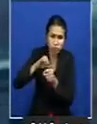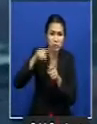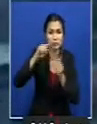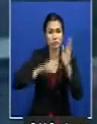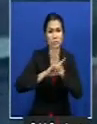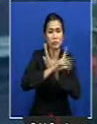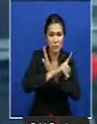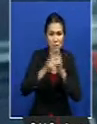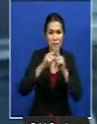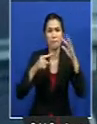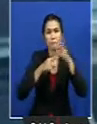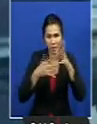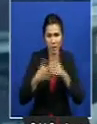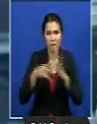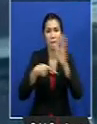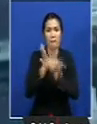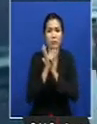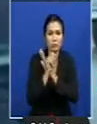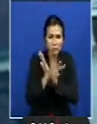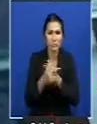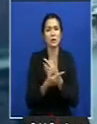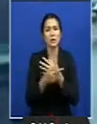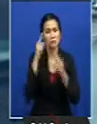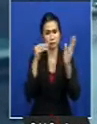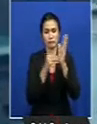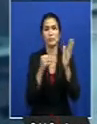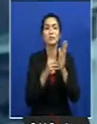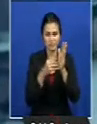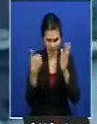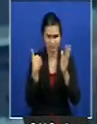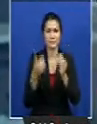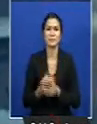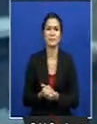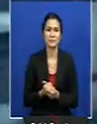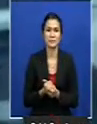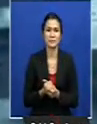บุรีไปนครนายกไปปทุมธานีหรือเข้ากรุงเทพมหานครครับ